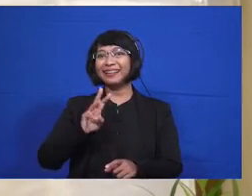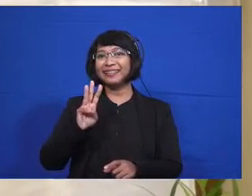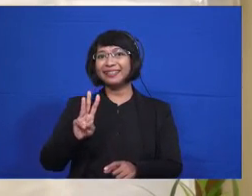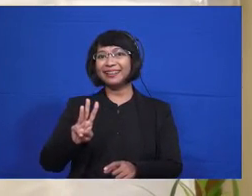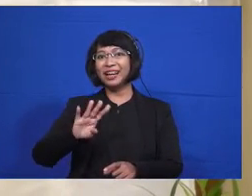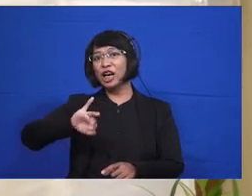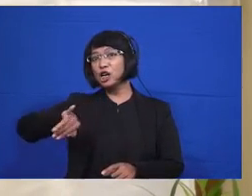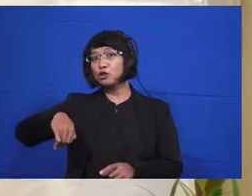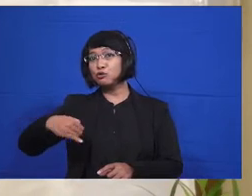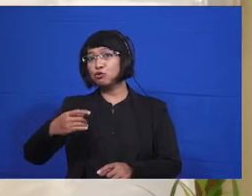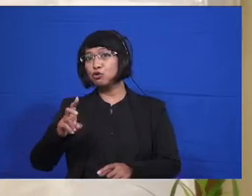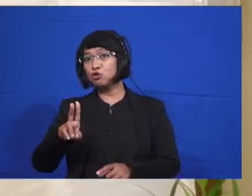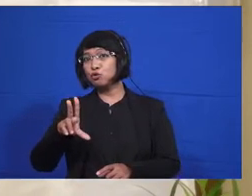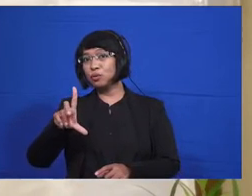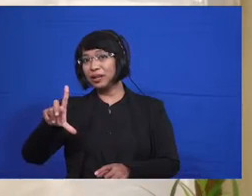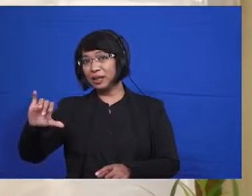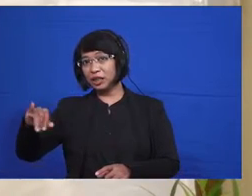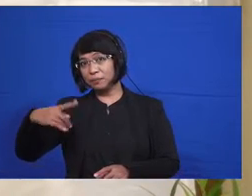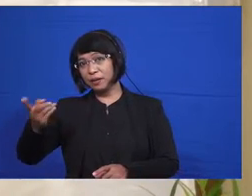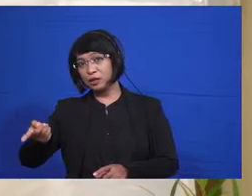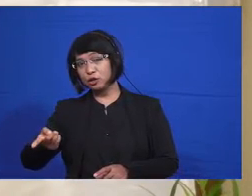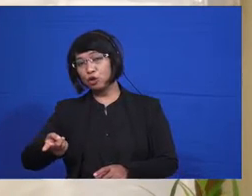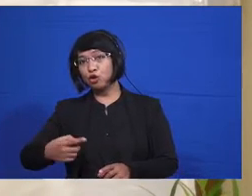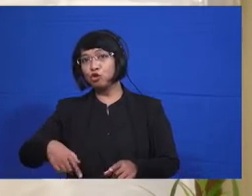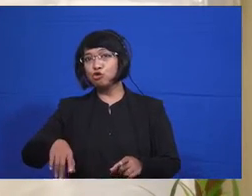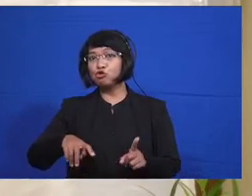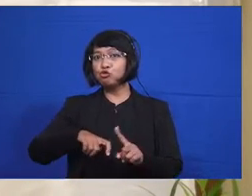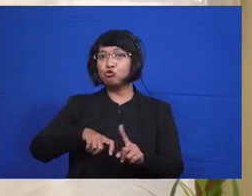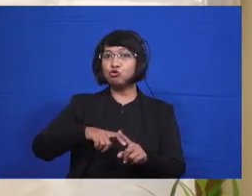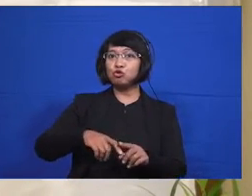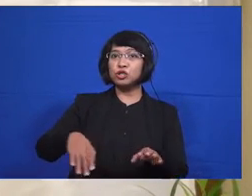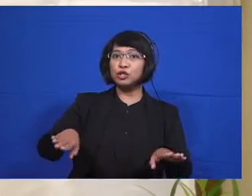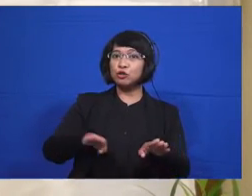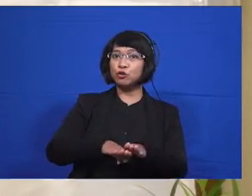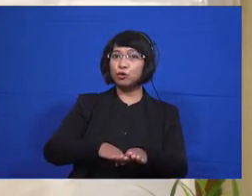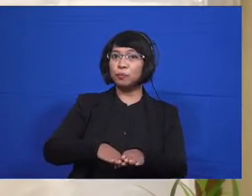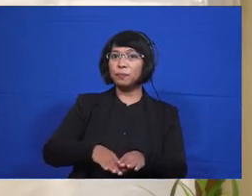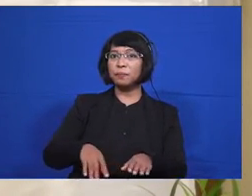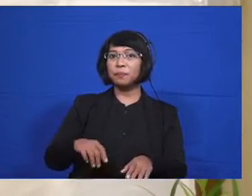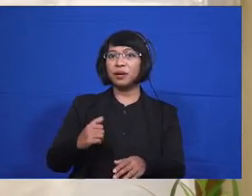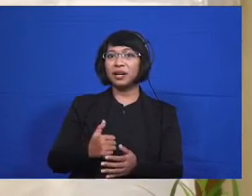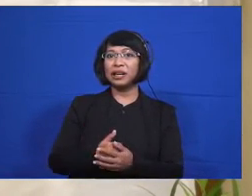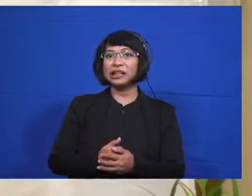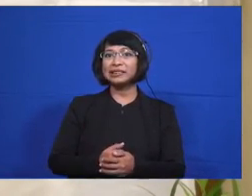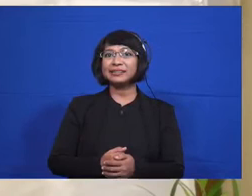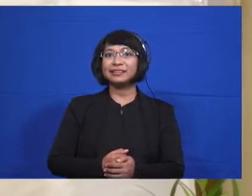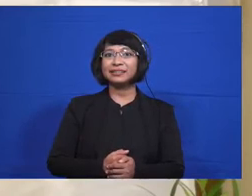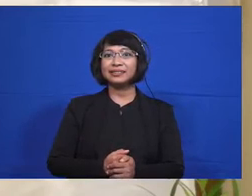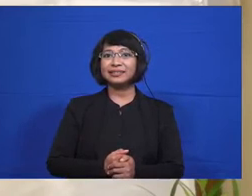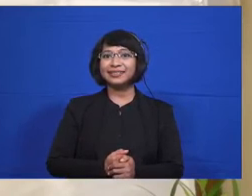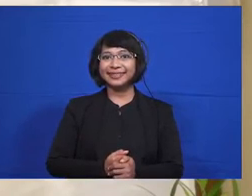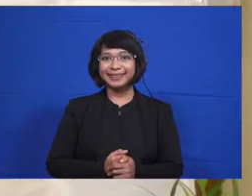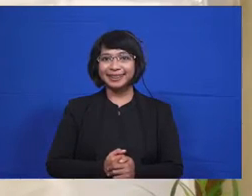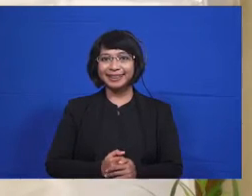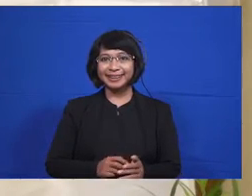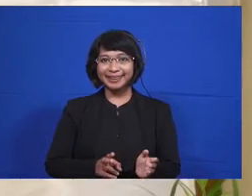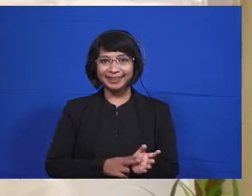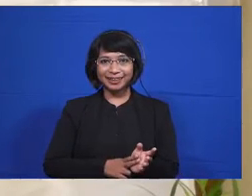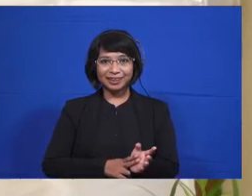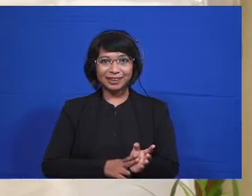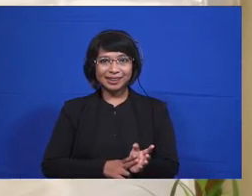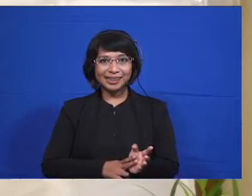ditutup kursus ini dan beliau ada acara, maka kami nebeng dan diizinkan oleh staf